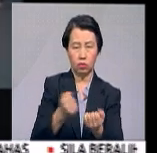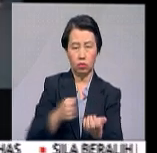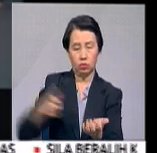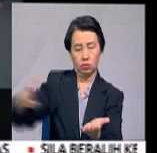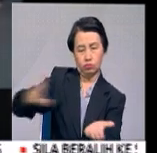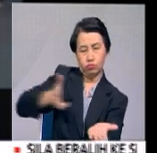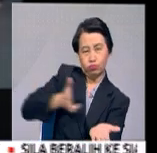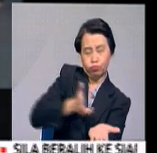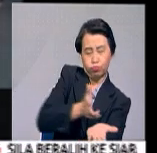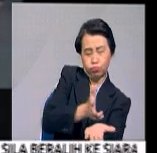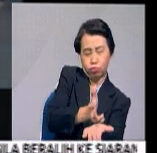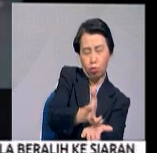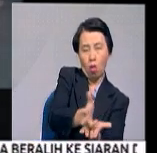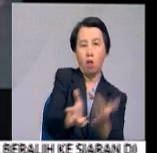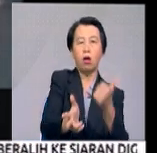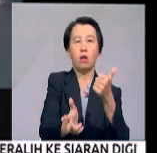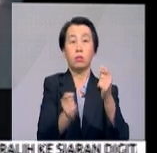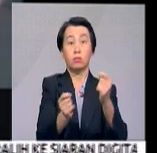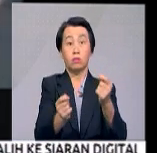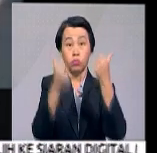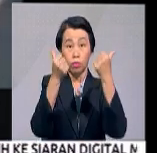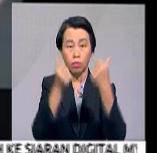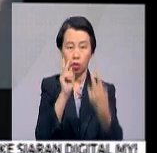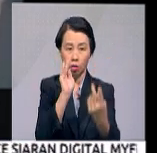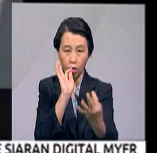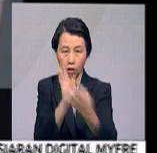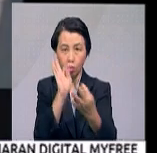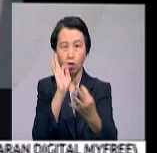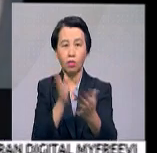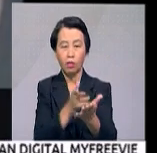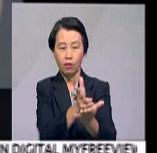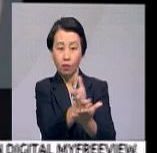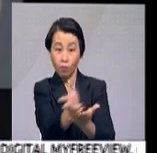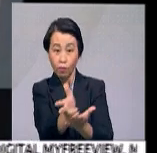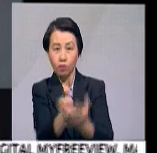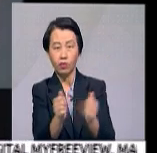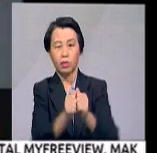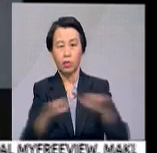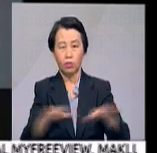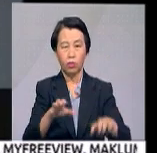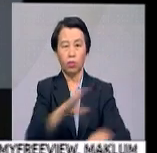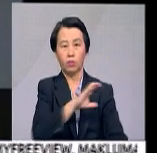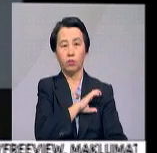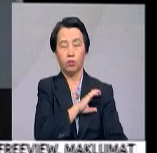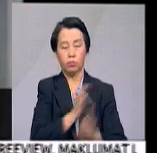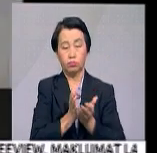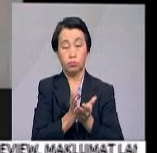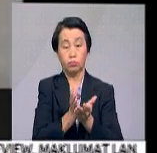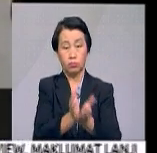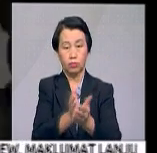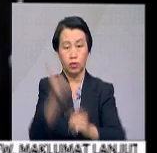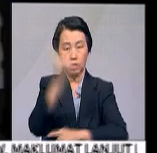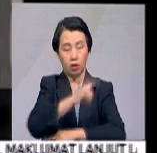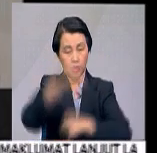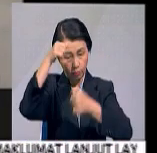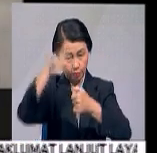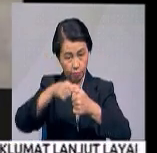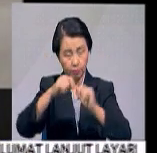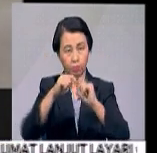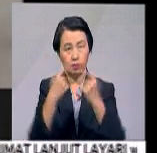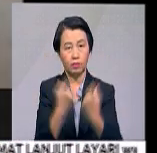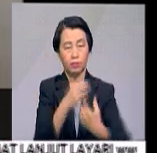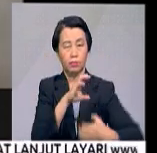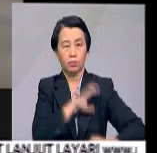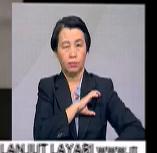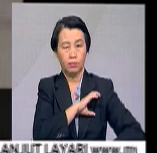boat berkenaan yang dibuat dengan pantas dan sempurna. Sembahan itu dilakukan oleh pasukan polis marin sempena Hari Peringatan Pasukan